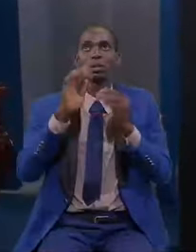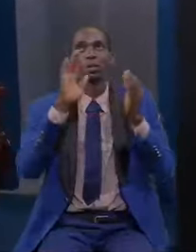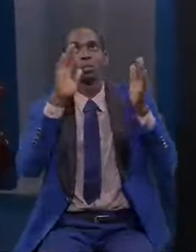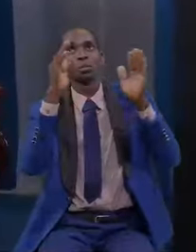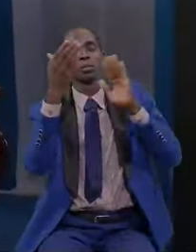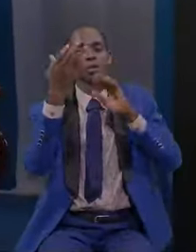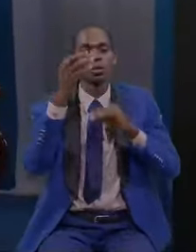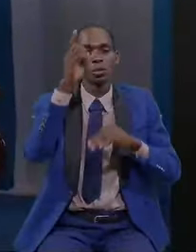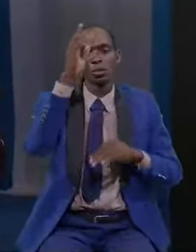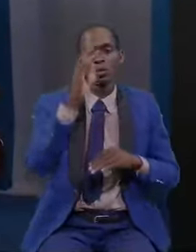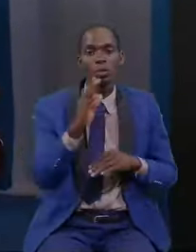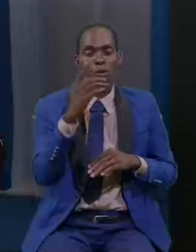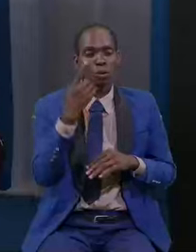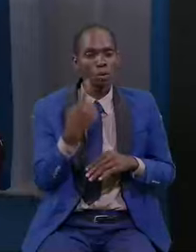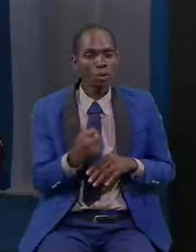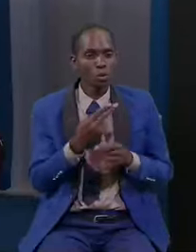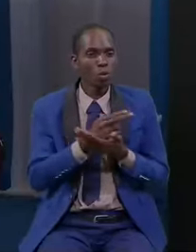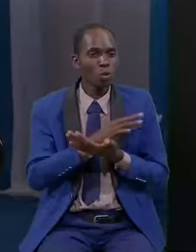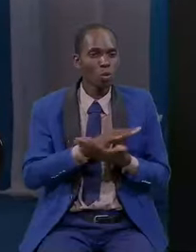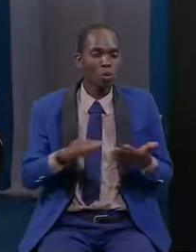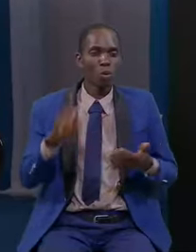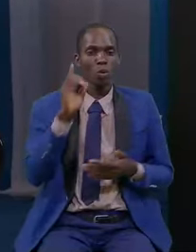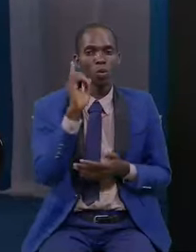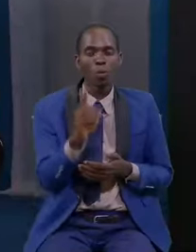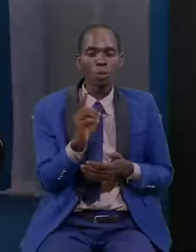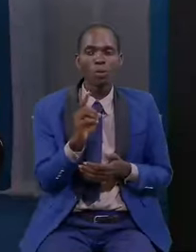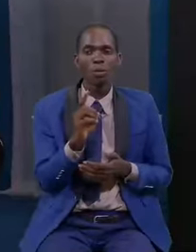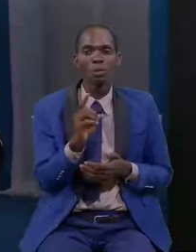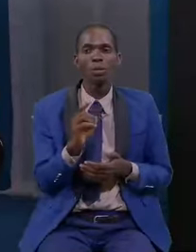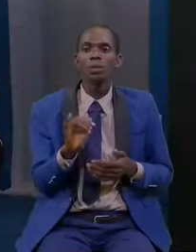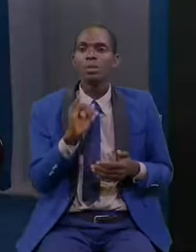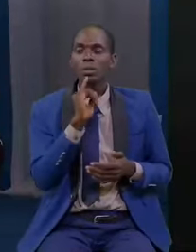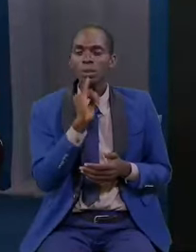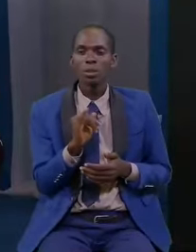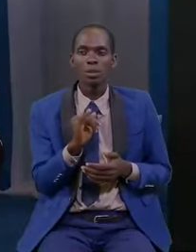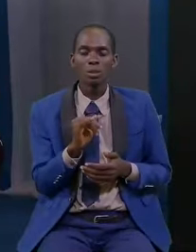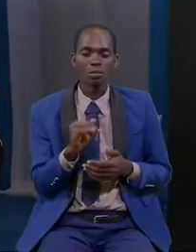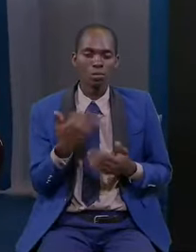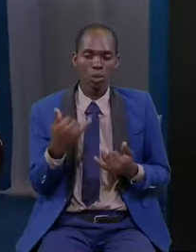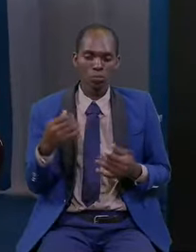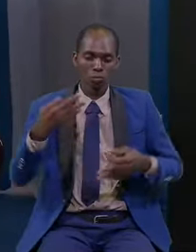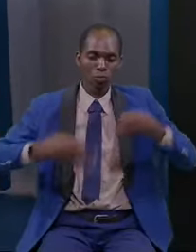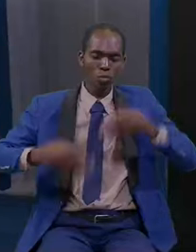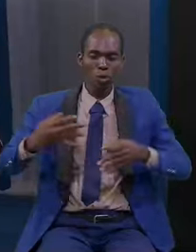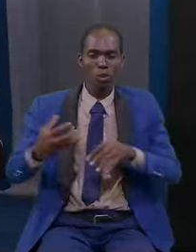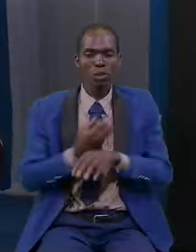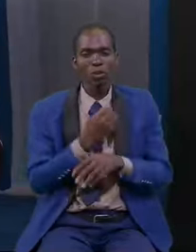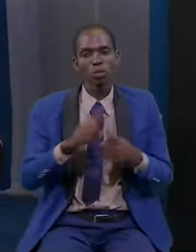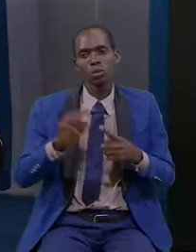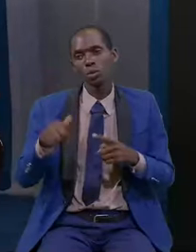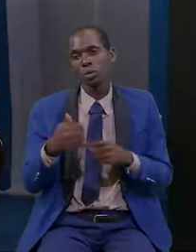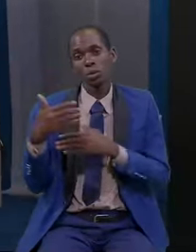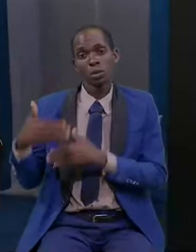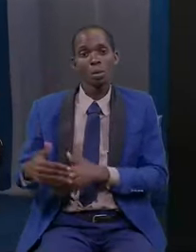saint, est, l'homme-là est aussitôt condamné et ôté pour l'autre côté. Bon, mais